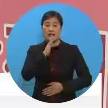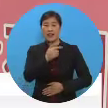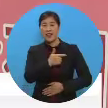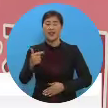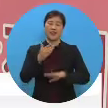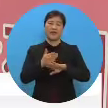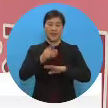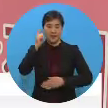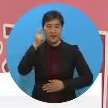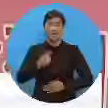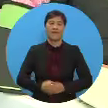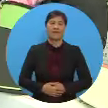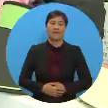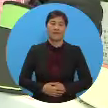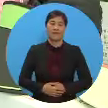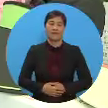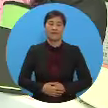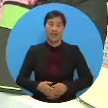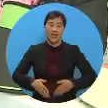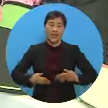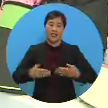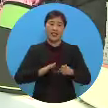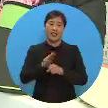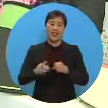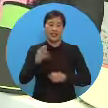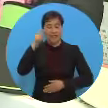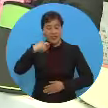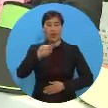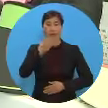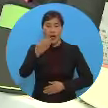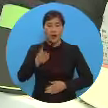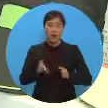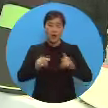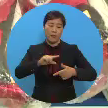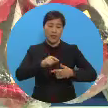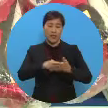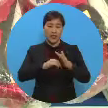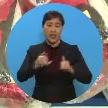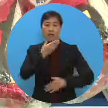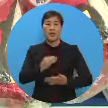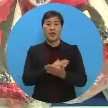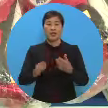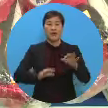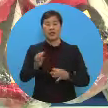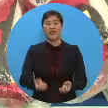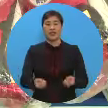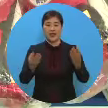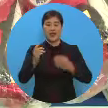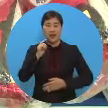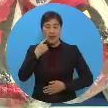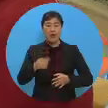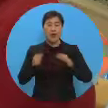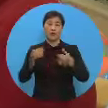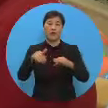감사하고 고맙게 생각하고 있습니다. 훈훈한 나눔의 정을 느낄 수 있는 도민 명예 기자 행복 나눔 바자회.